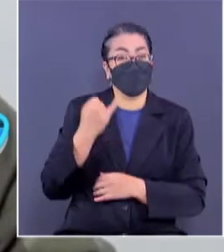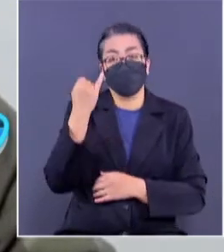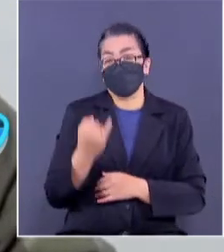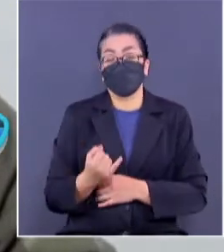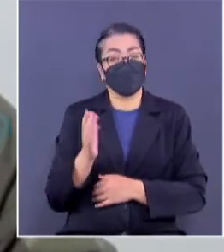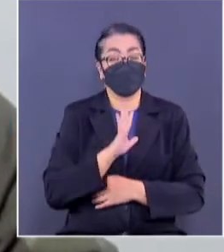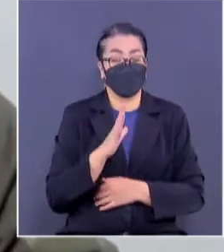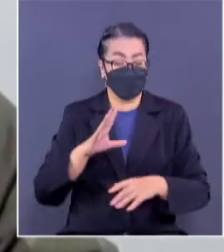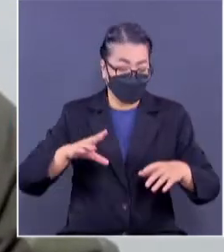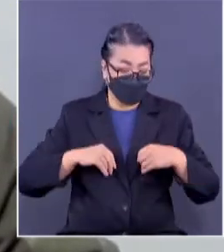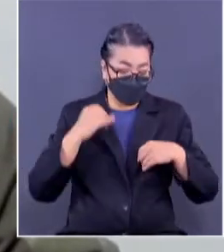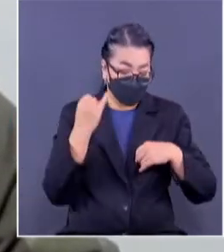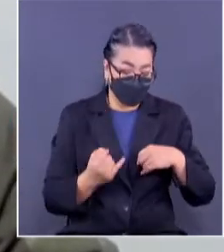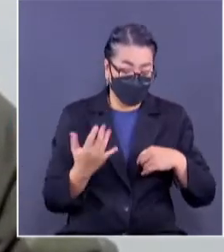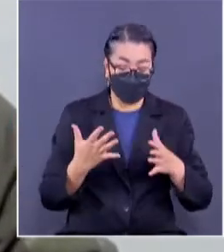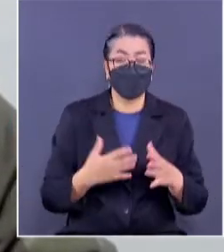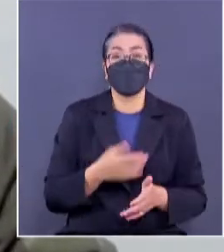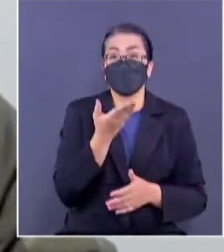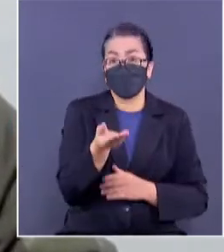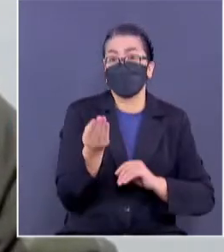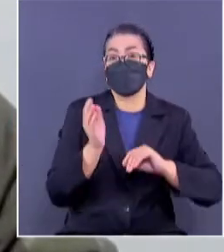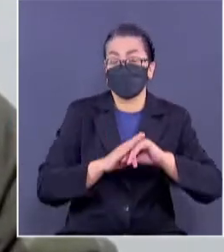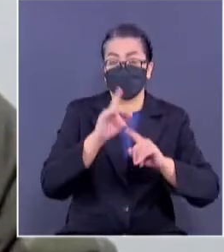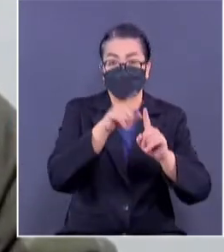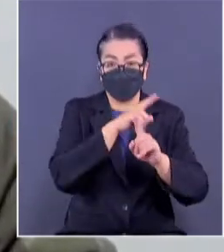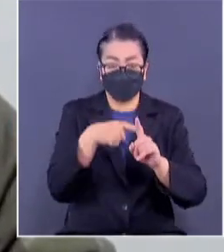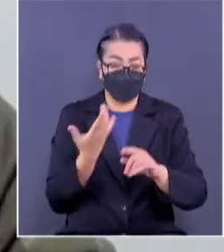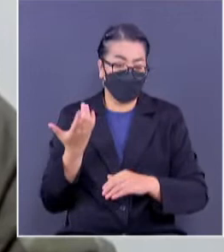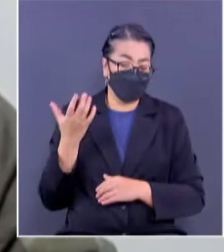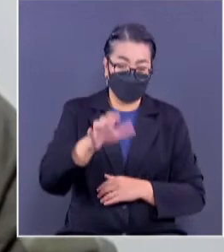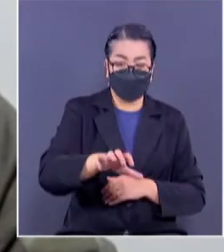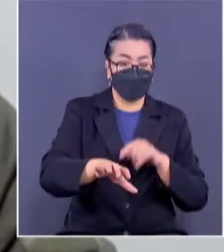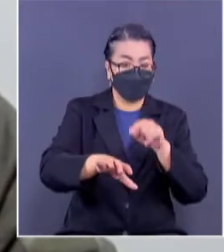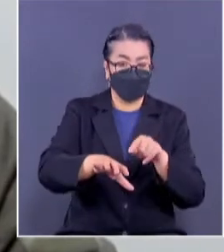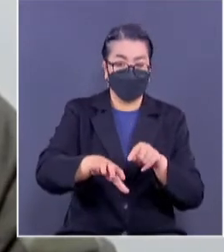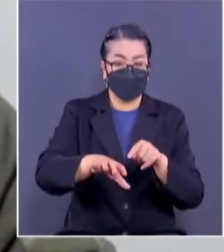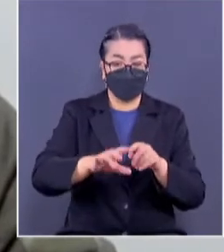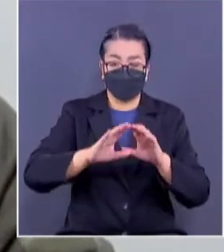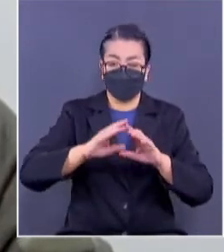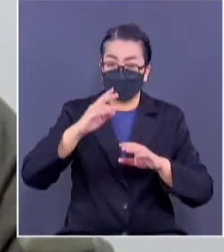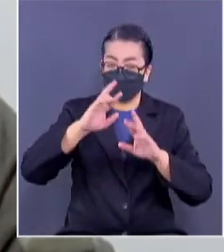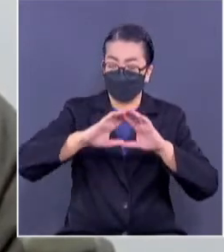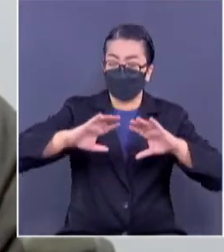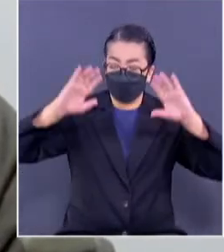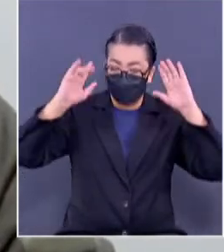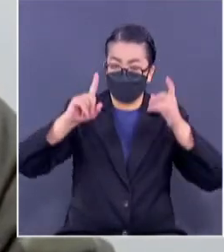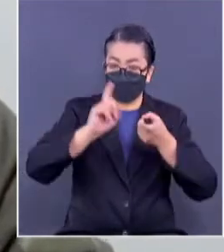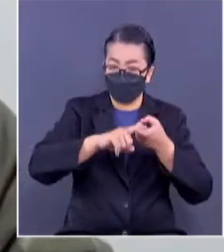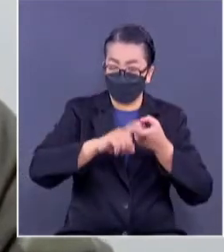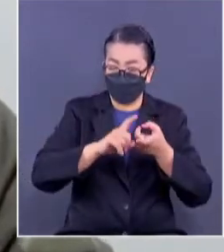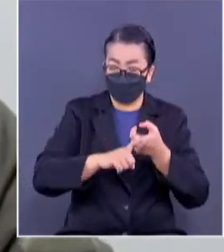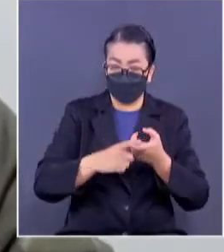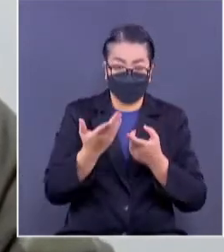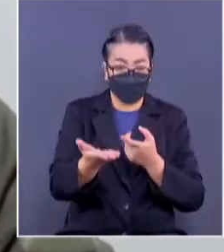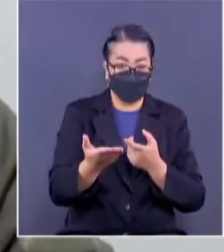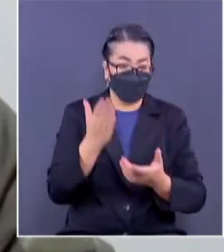แล้วก็ยังมีการเรียกร้องให้เกิดนั้นเพิ่มมาตรการคว่ำบาตรรัสเซียและขอให้มีการช่วยเหลือยูเคนด้วยนะครับในจังหวัดนี้เนี่ย